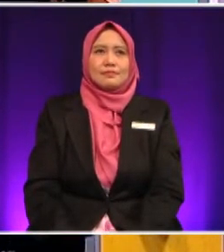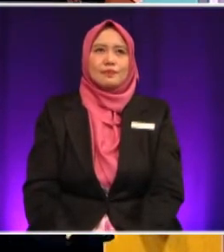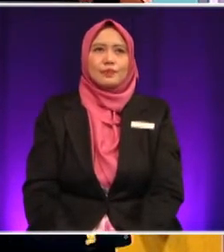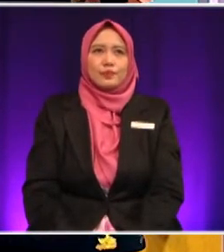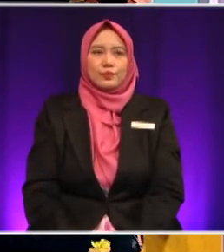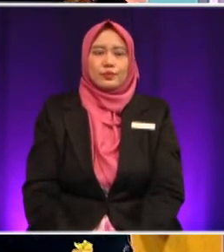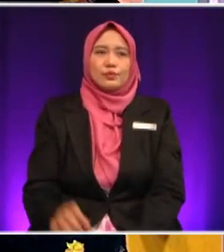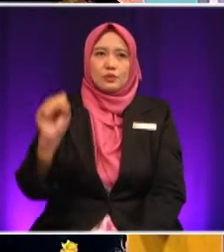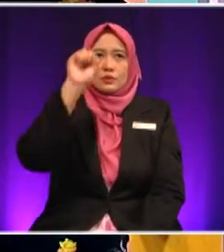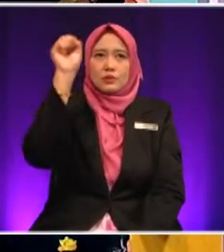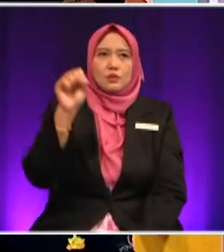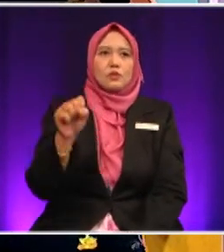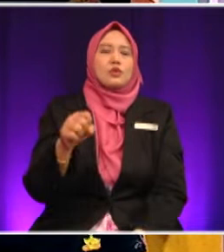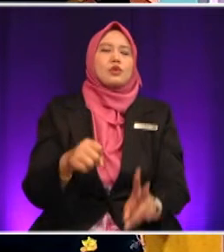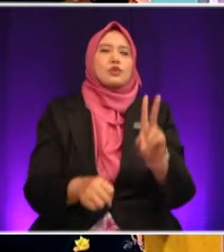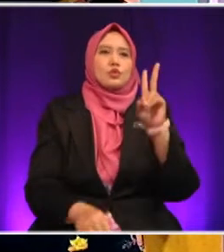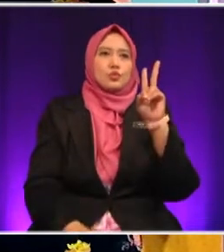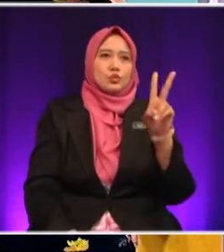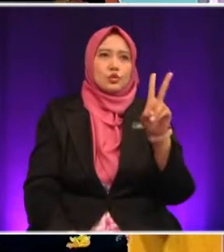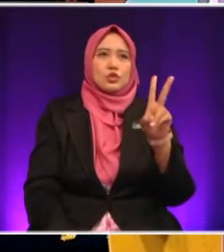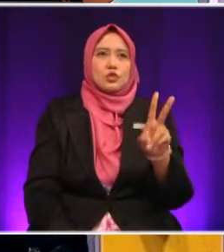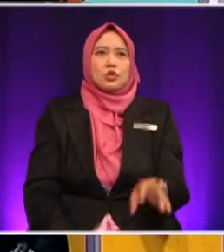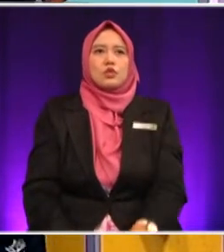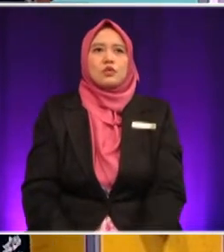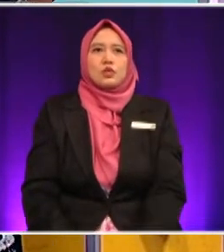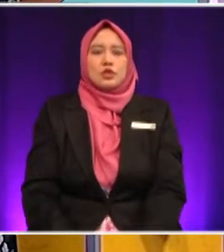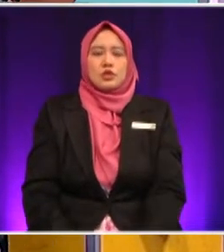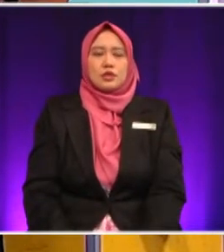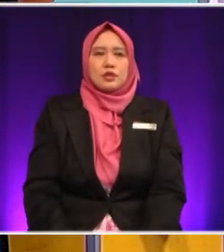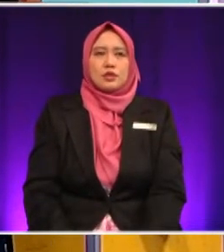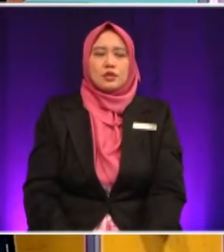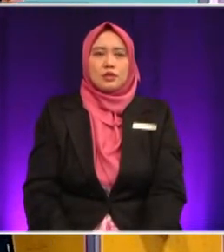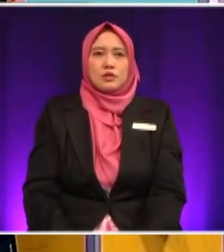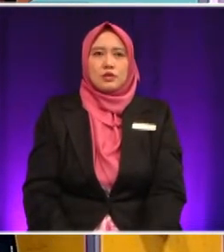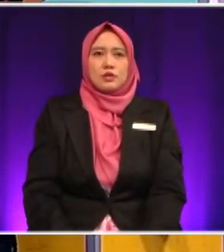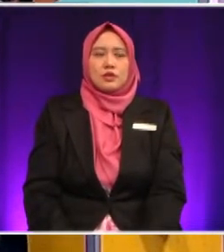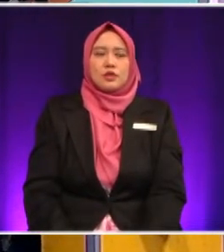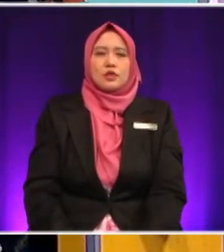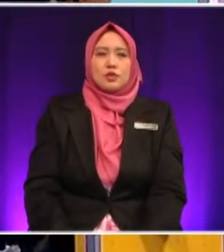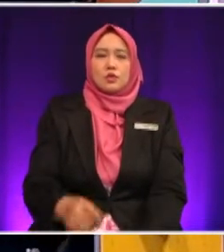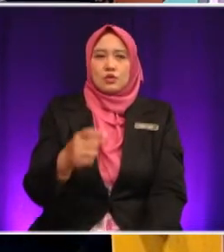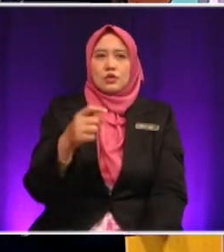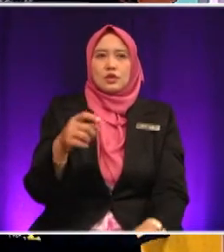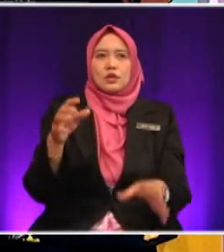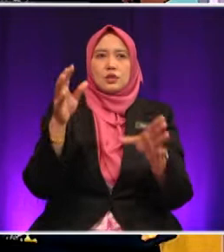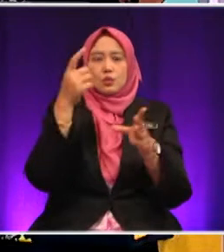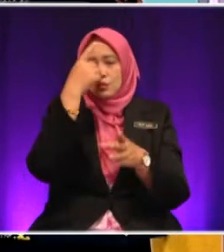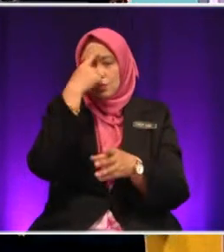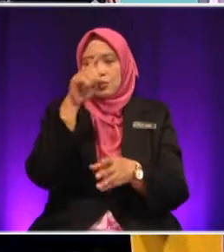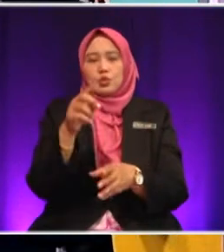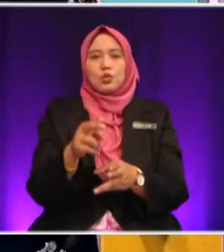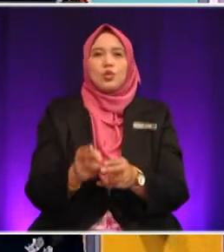yang kedua yaitu bertanggung jawab membangun menguji dan menilai perisian seni binalita Oke Azman